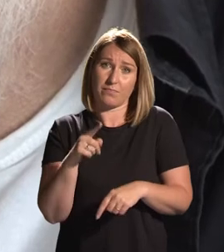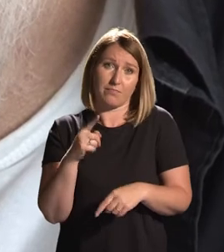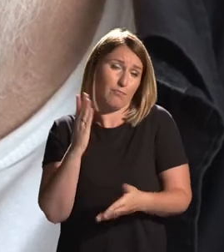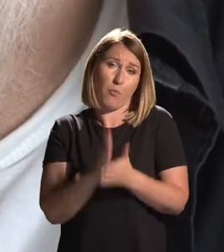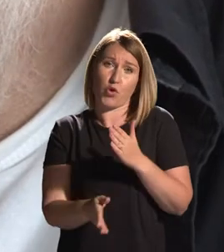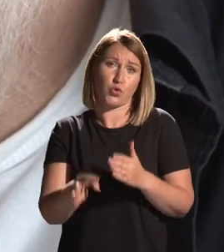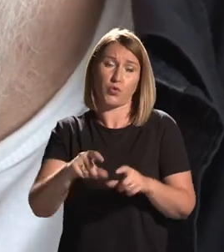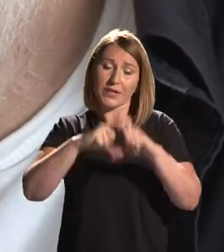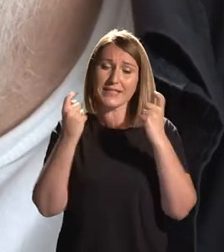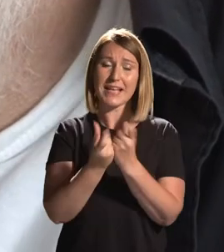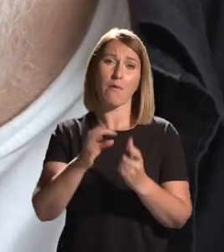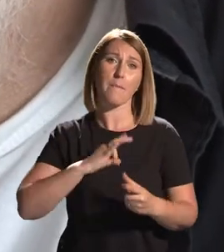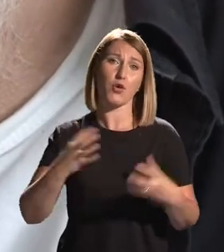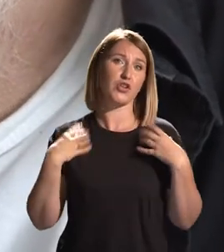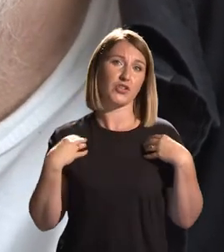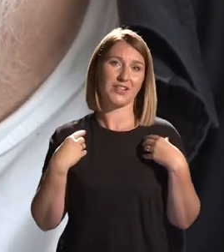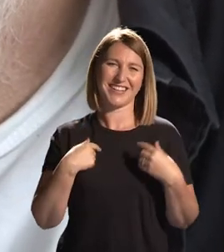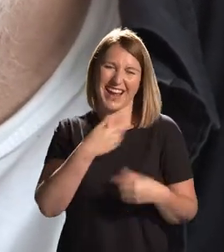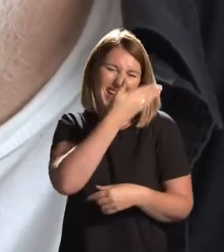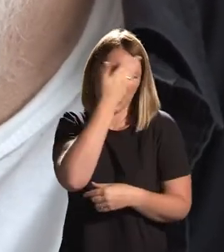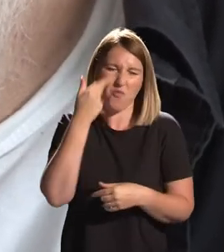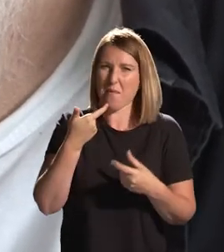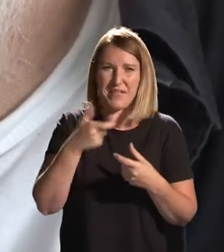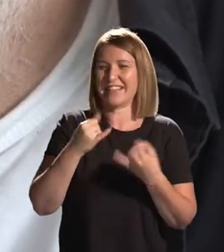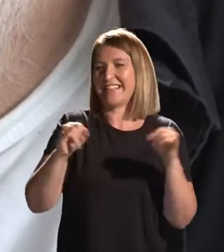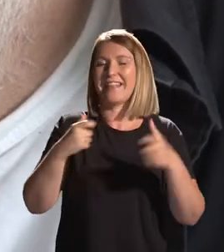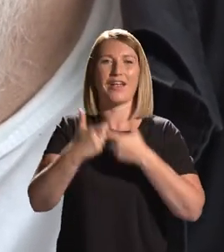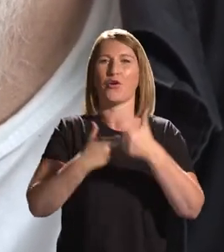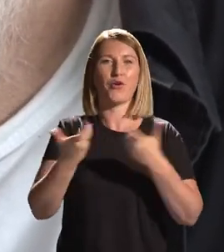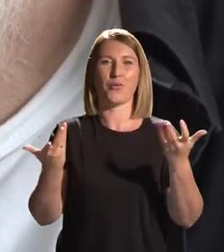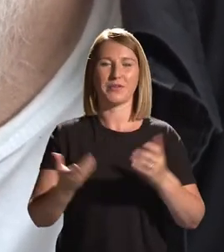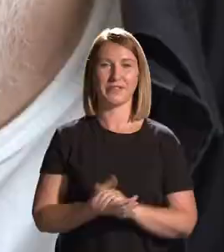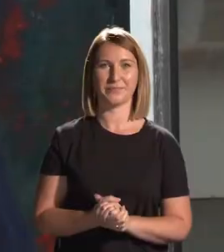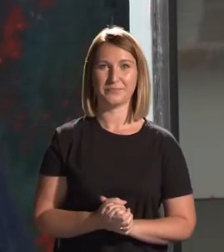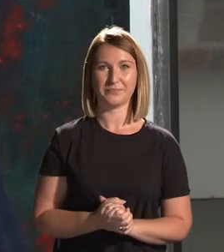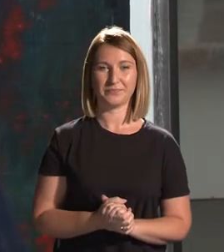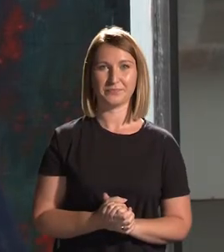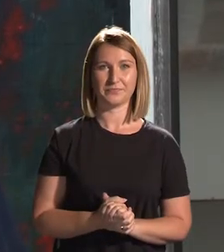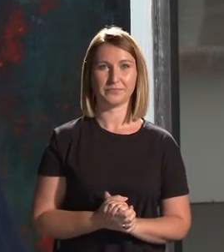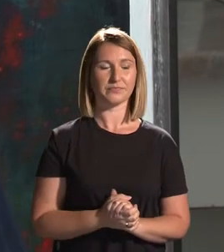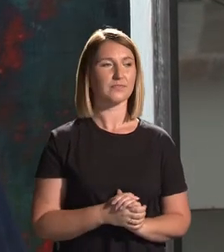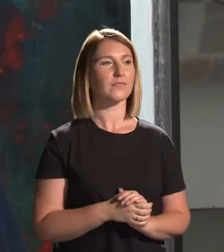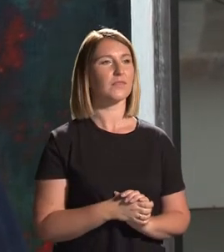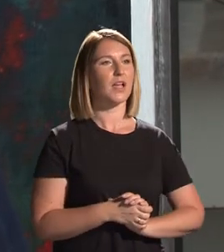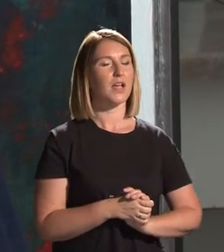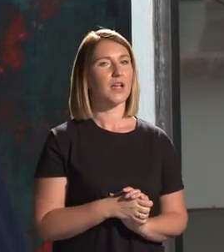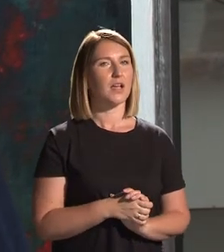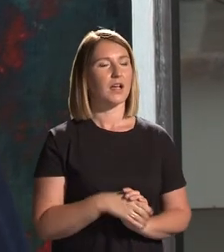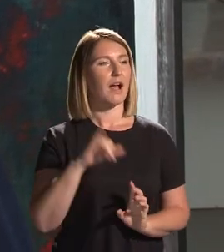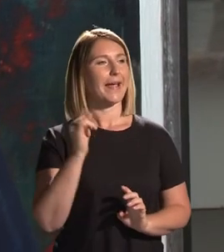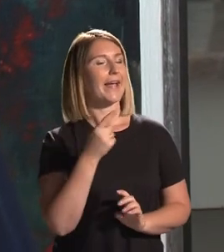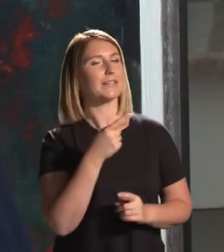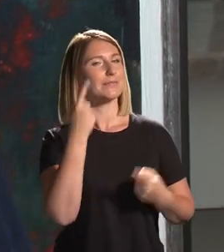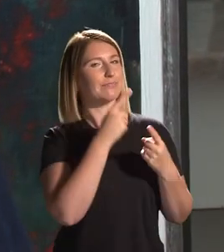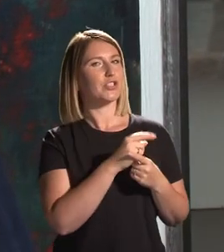życie całe, nic innego może bym nie potrafił już robić nawet. Czy artysta Twoim zdaniem